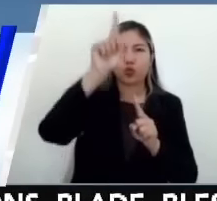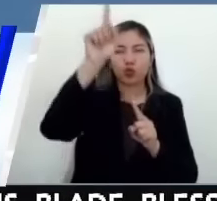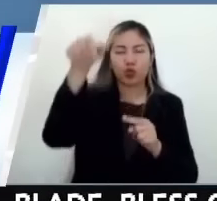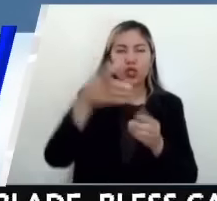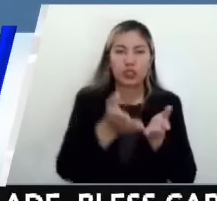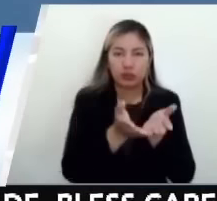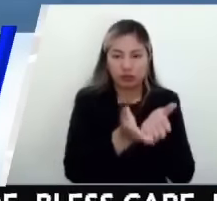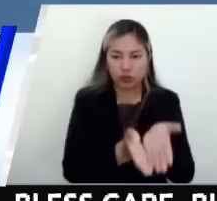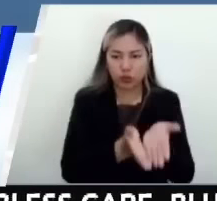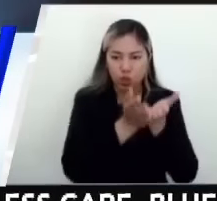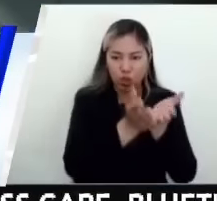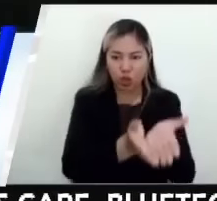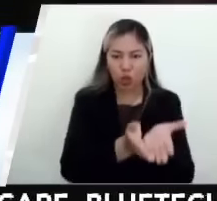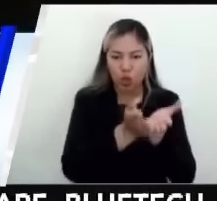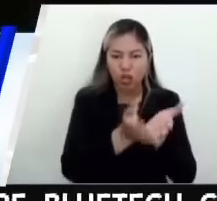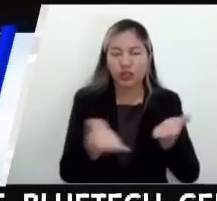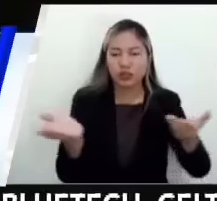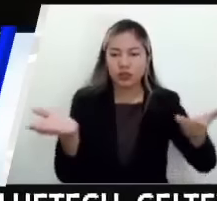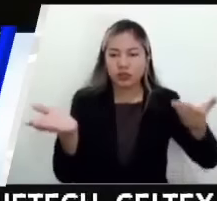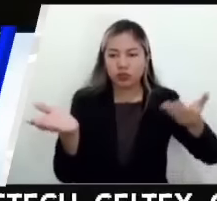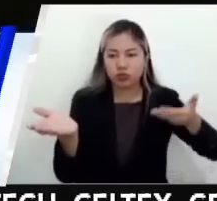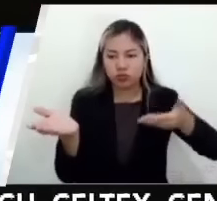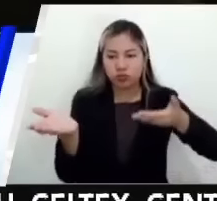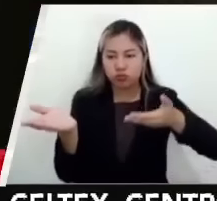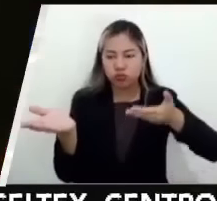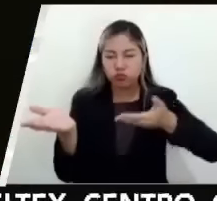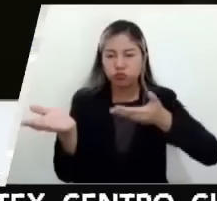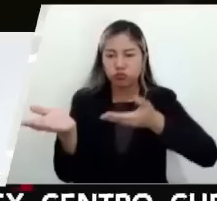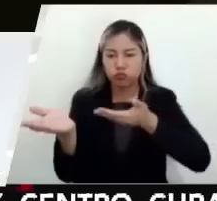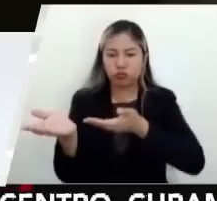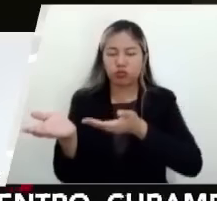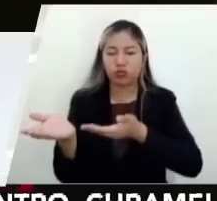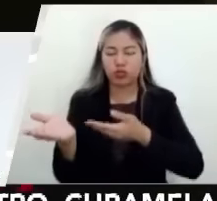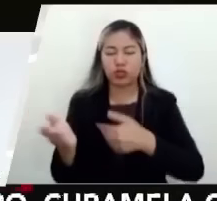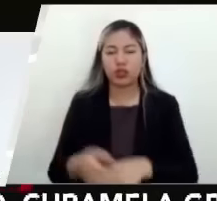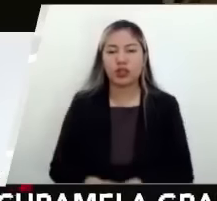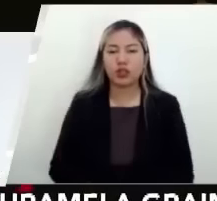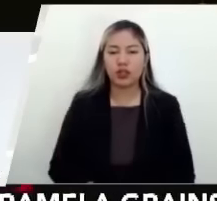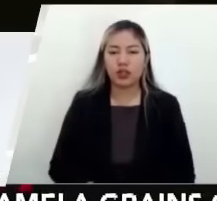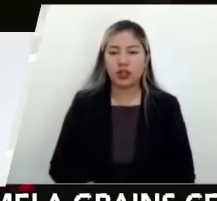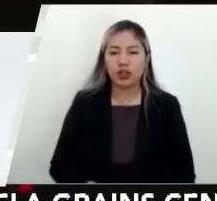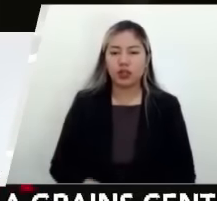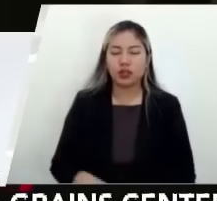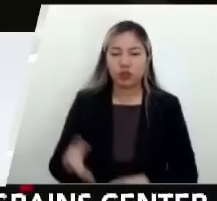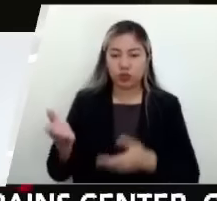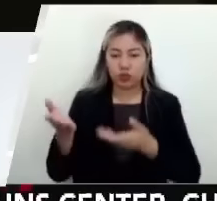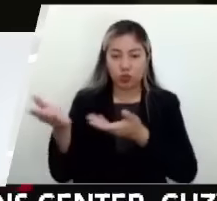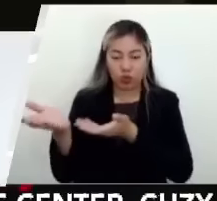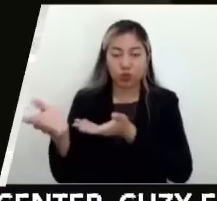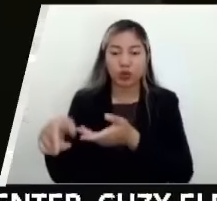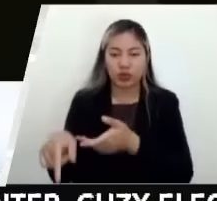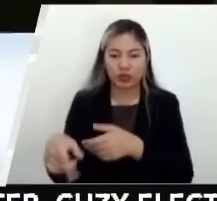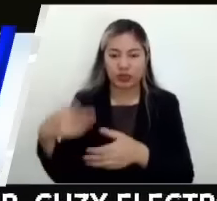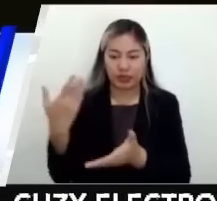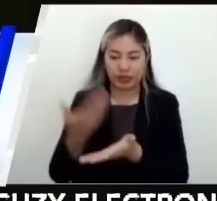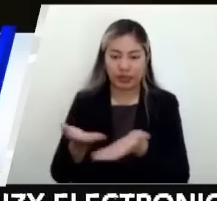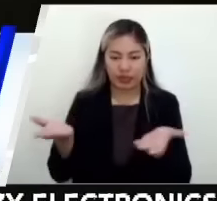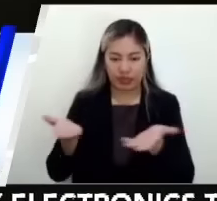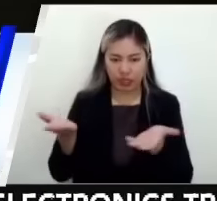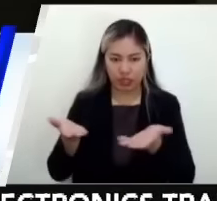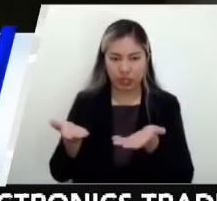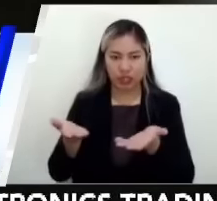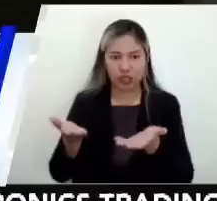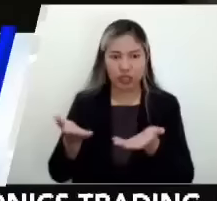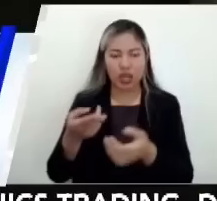sa Hasahasa Shoal. Hinahabol nila yung dalawang barko ng BFAR na pumunta dito sa Hasahasa Shoal para sana paghatid